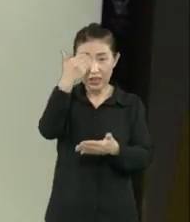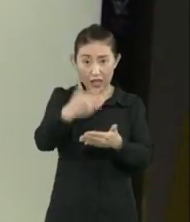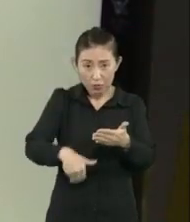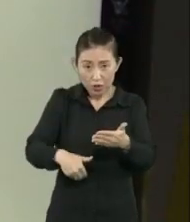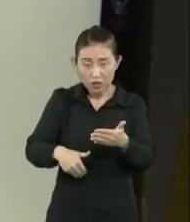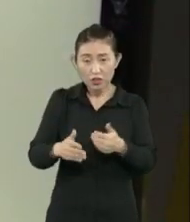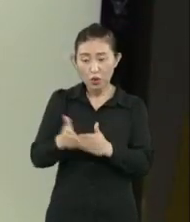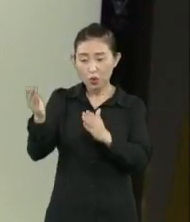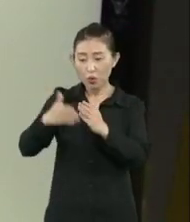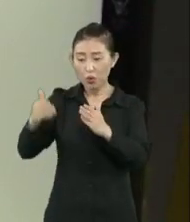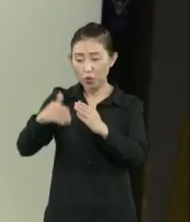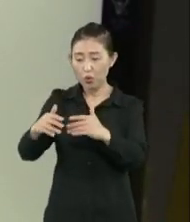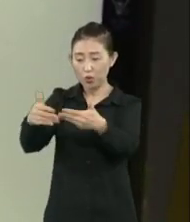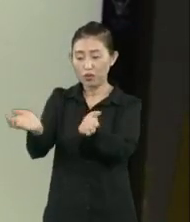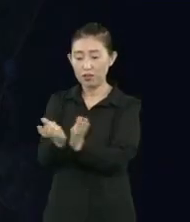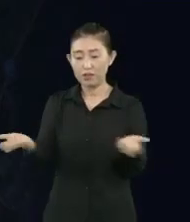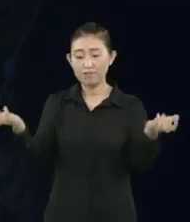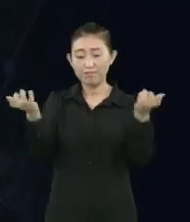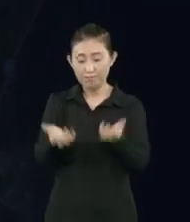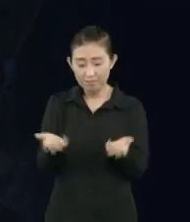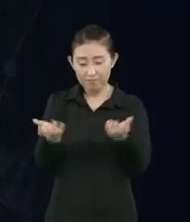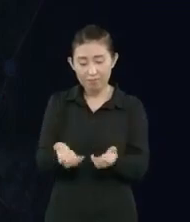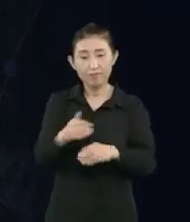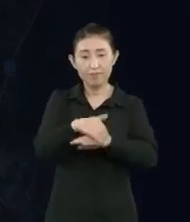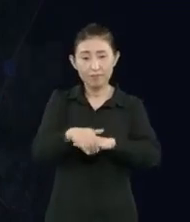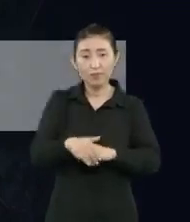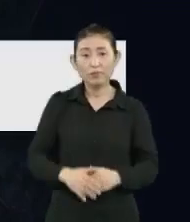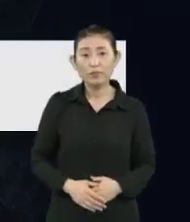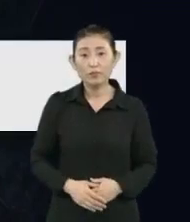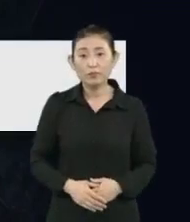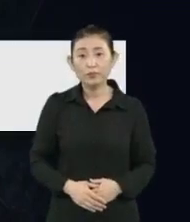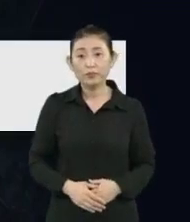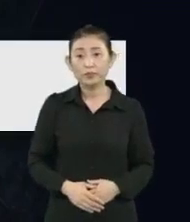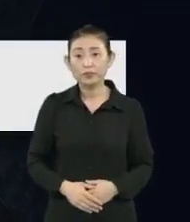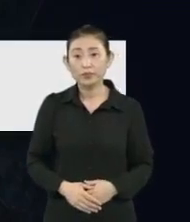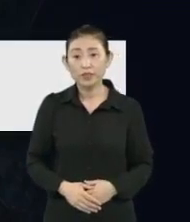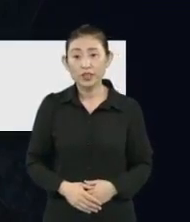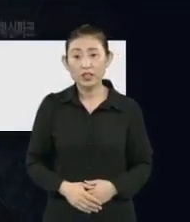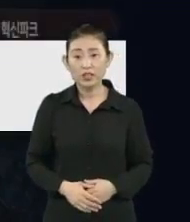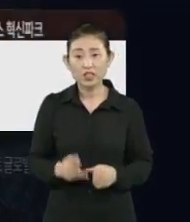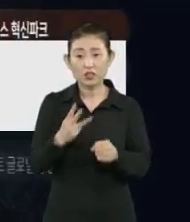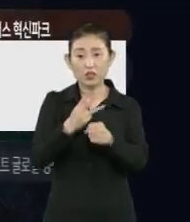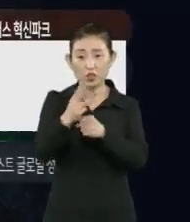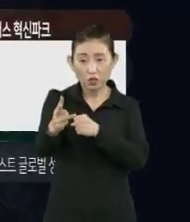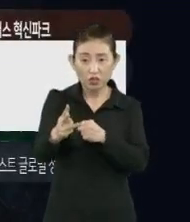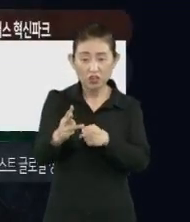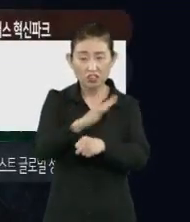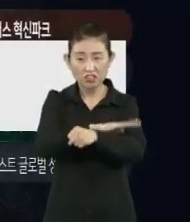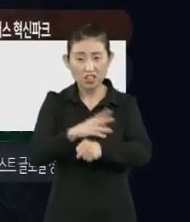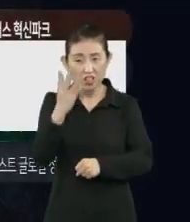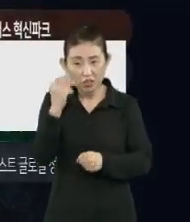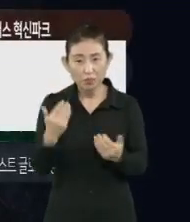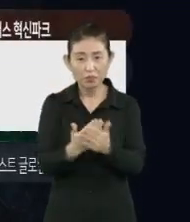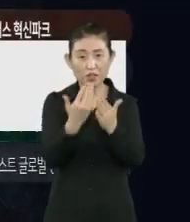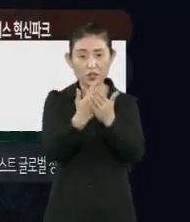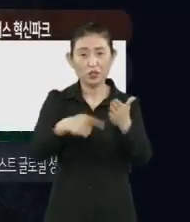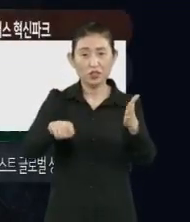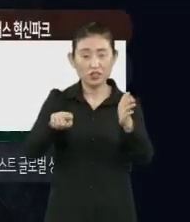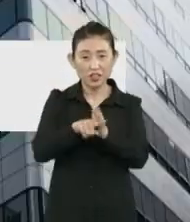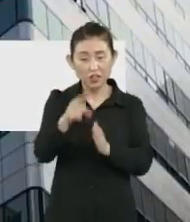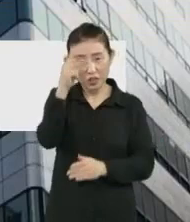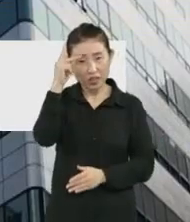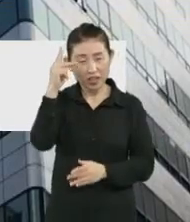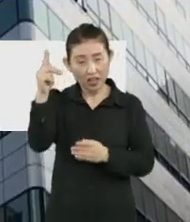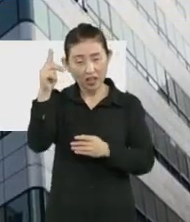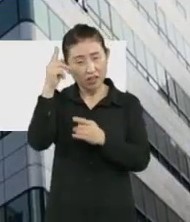층에는 공공기관을 유치합니다 밟는 이후에 글로벌 성장 어 도약을 할 수 있도록 가스의 영향과